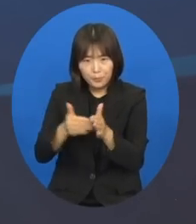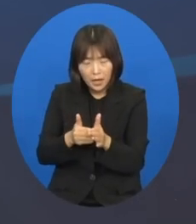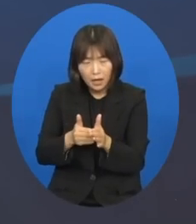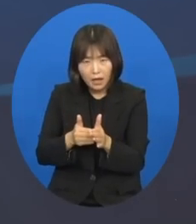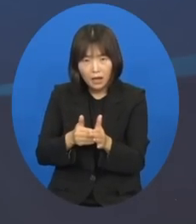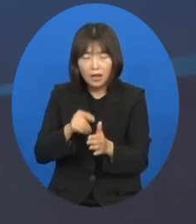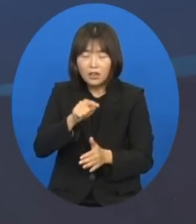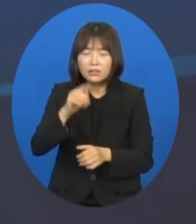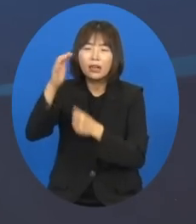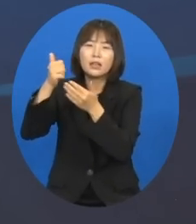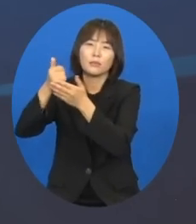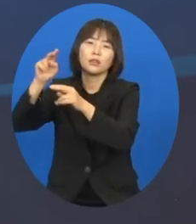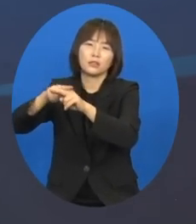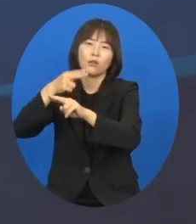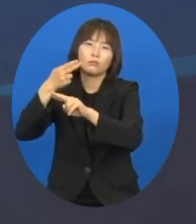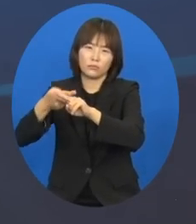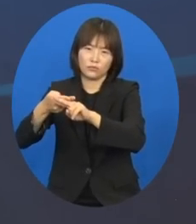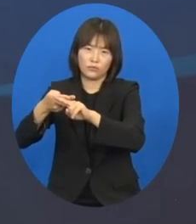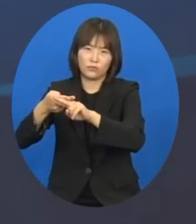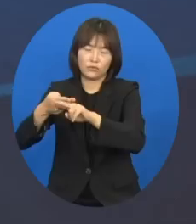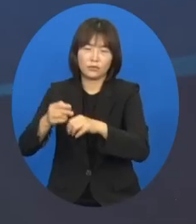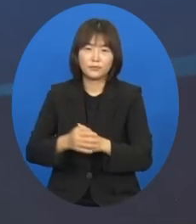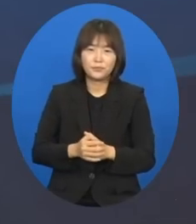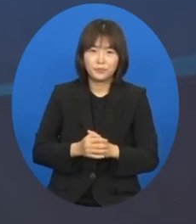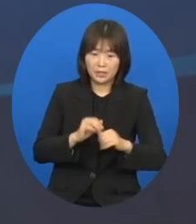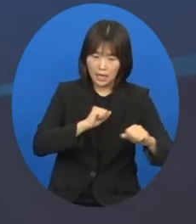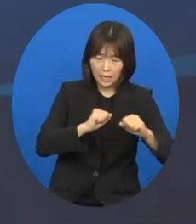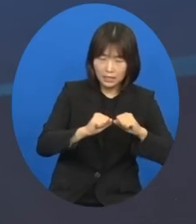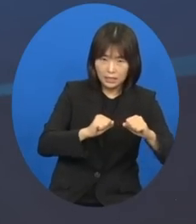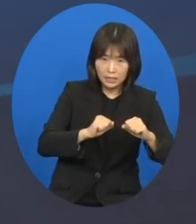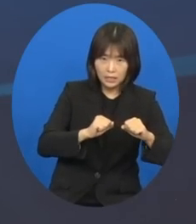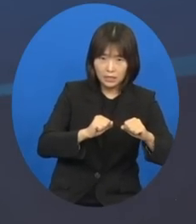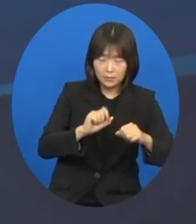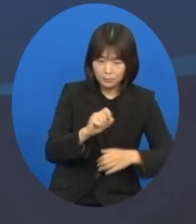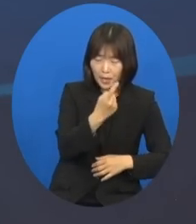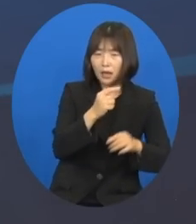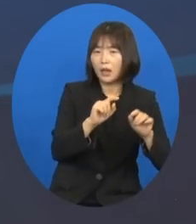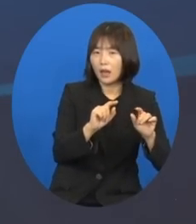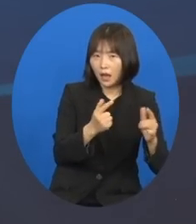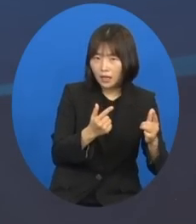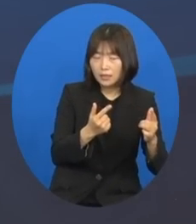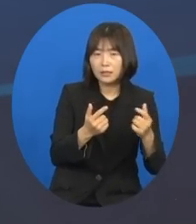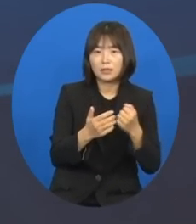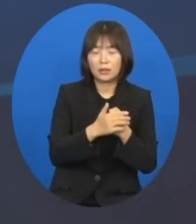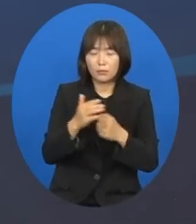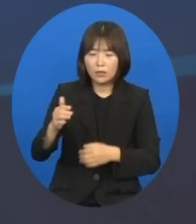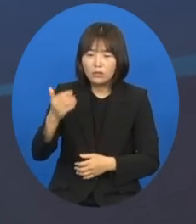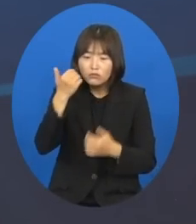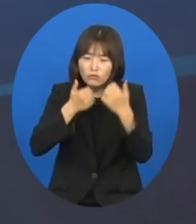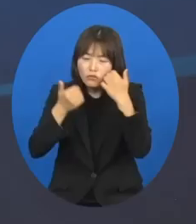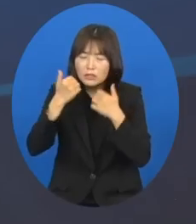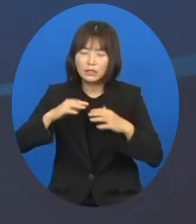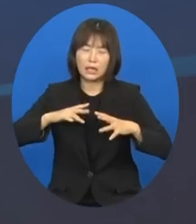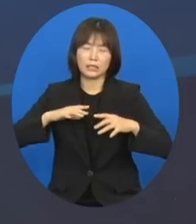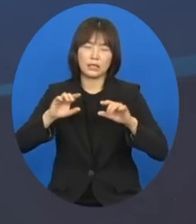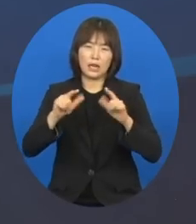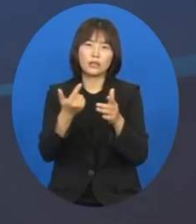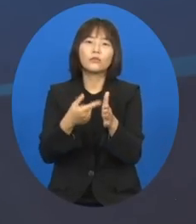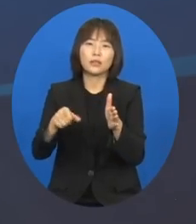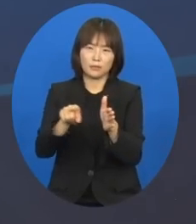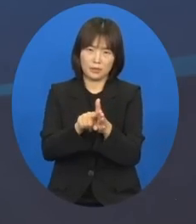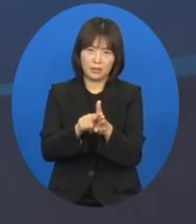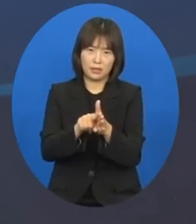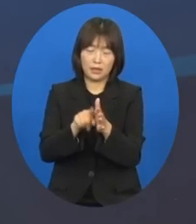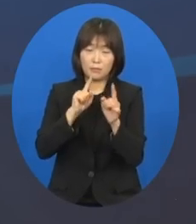선물이라 행위에서 난 것이 아니니이는 누구든지 자랑치 못하게 하려 함이라 가만히 있었던